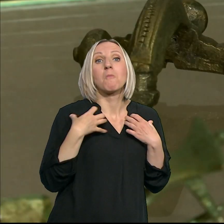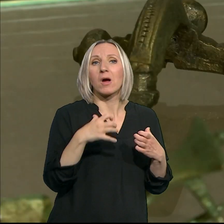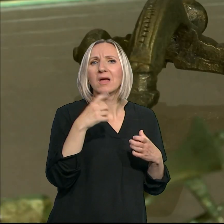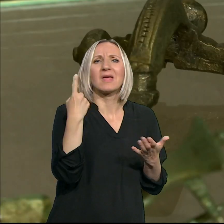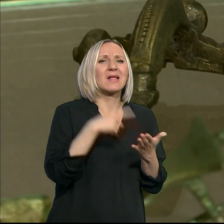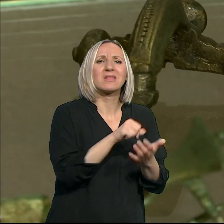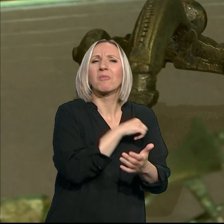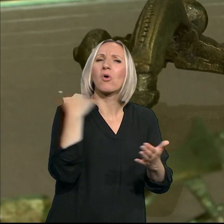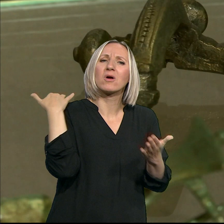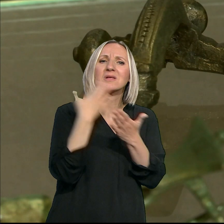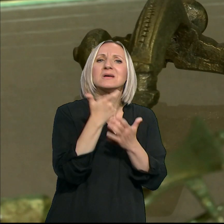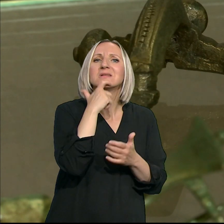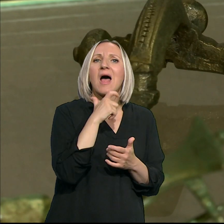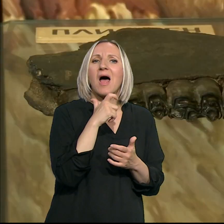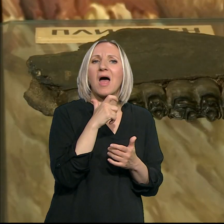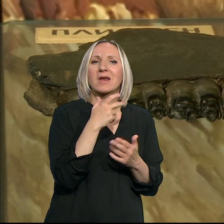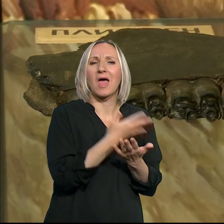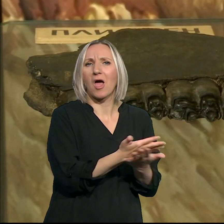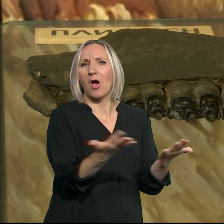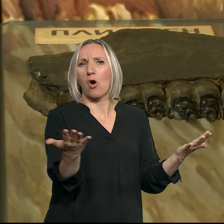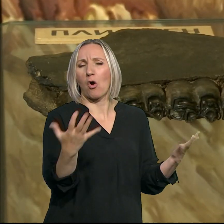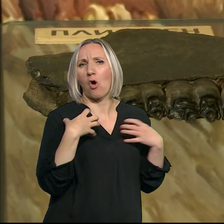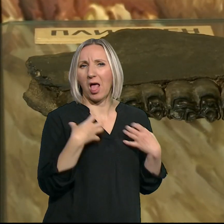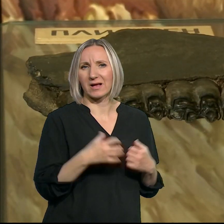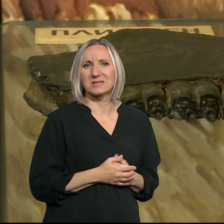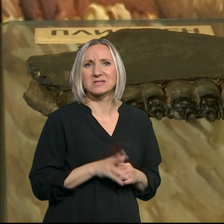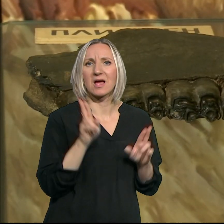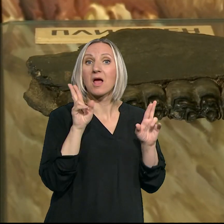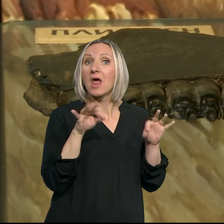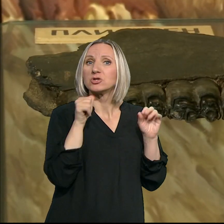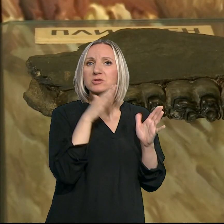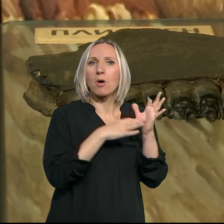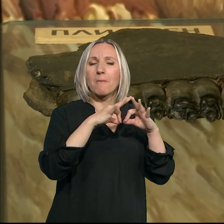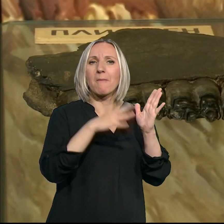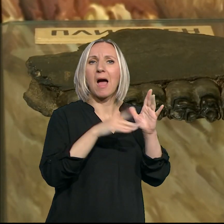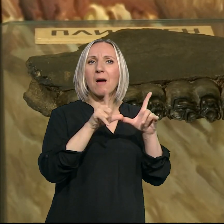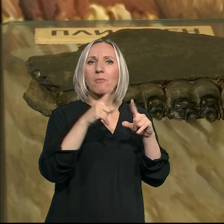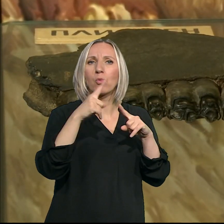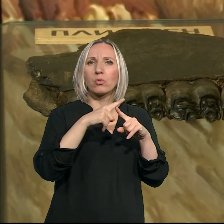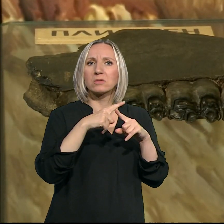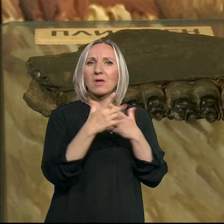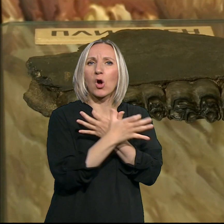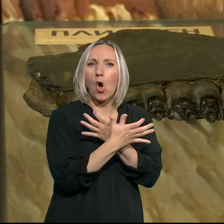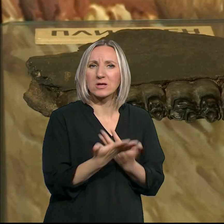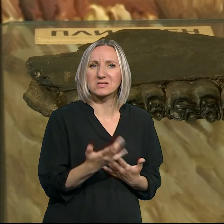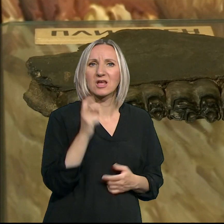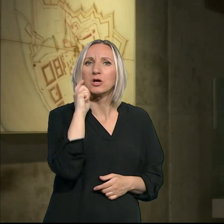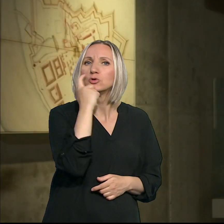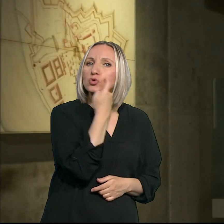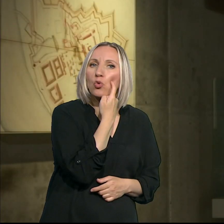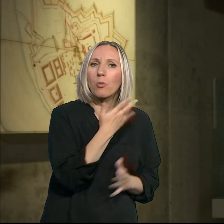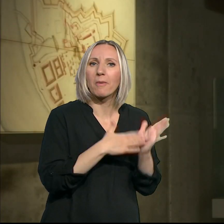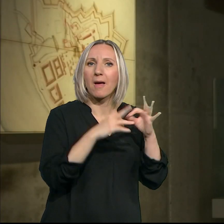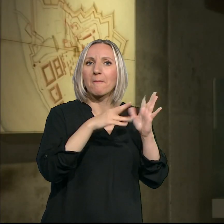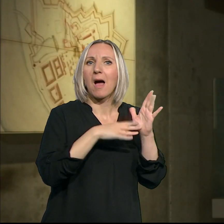hiljadama godina stare kolekcije. Tu smo našli kosti mamuta. Našli smo mamutove zube. To